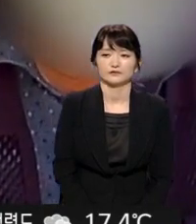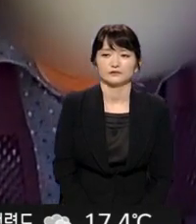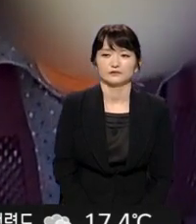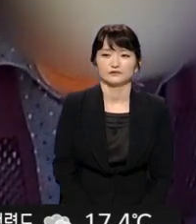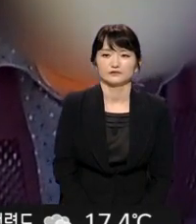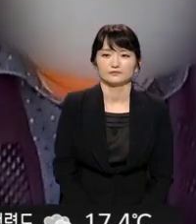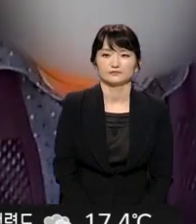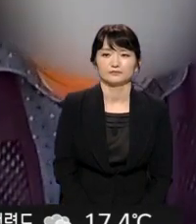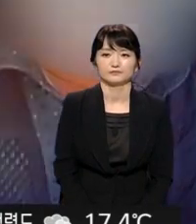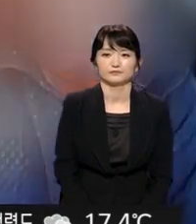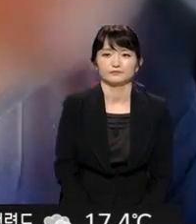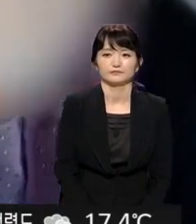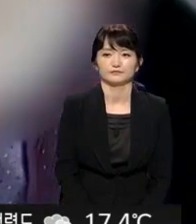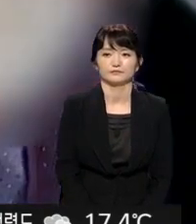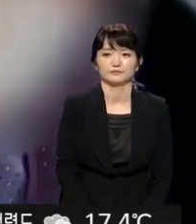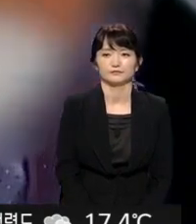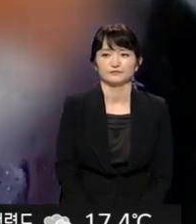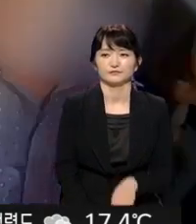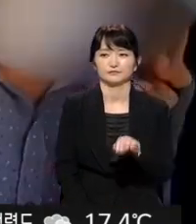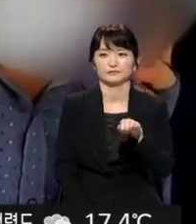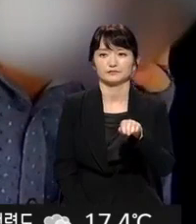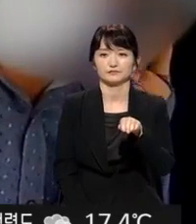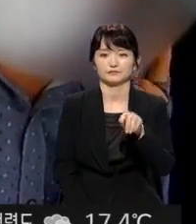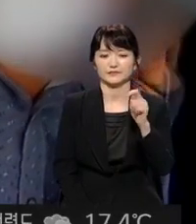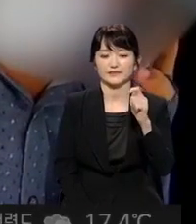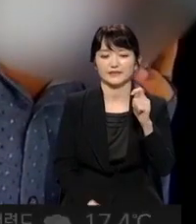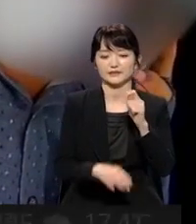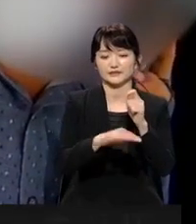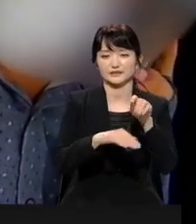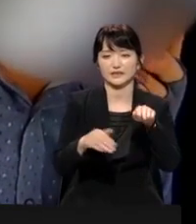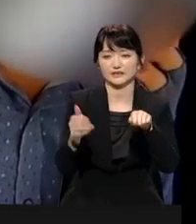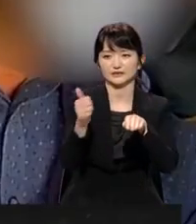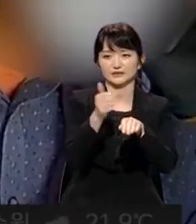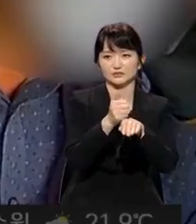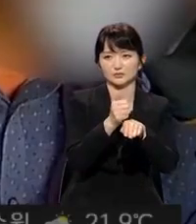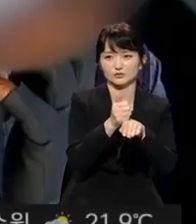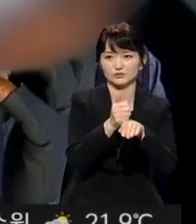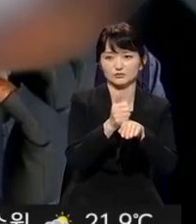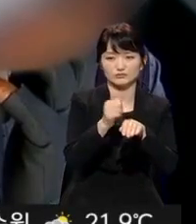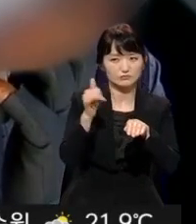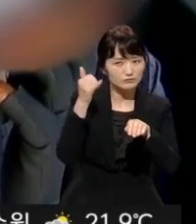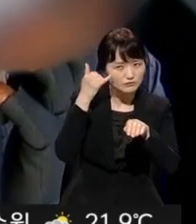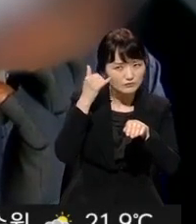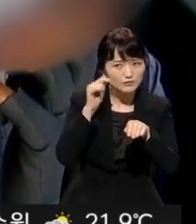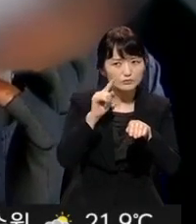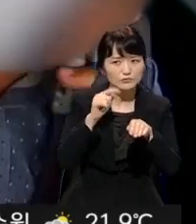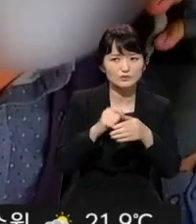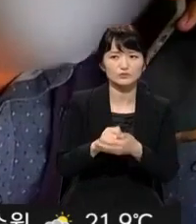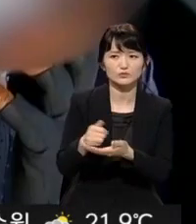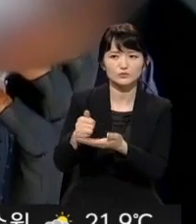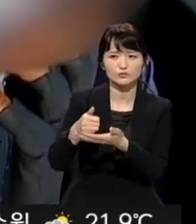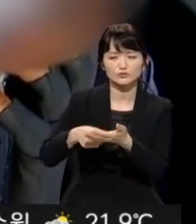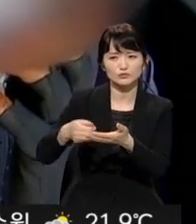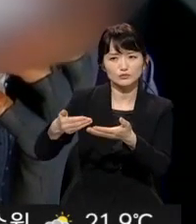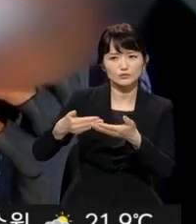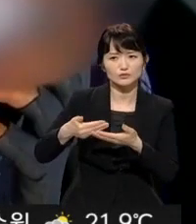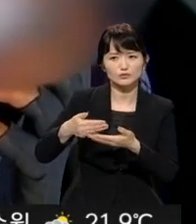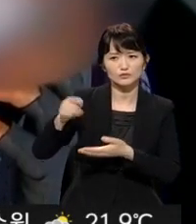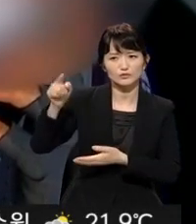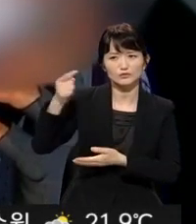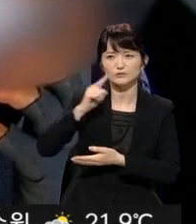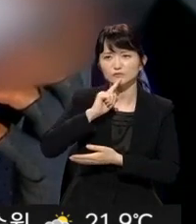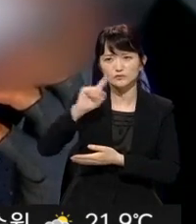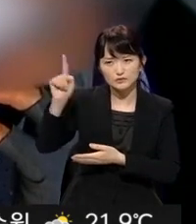네, 알았습니다. 또 다른 데 가요. 혹시 손님입니다. 손님 물건 받으러 간다고 하는데 안 하신 걸 되더라고요.